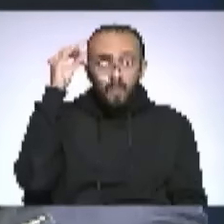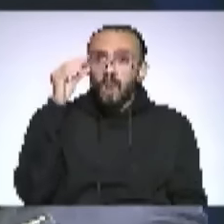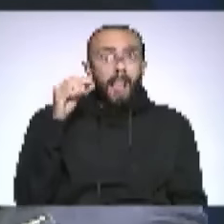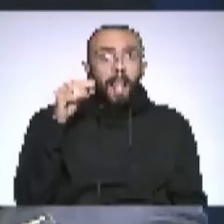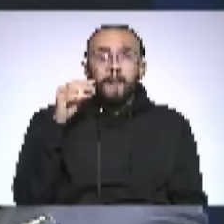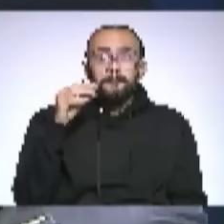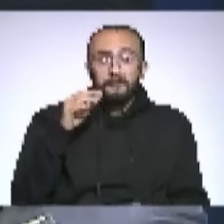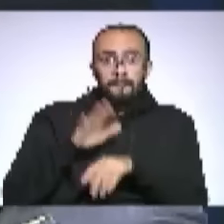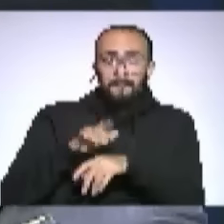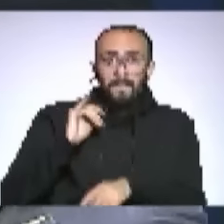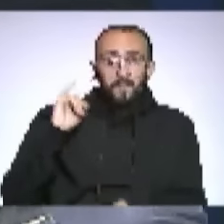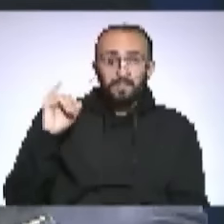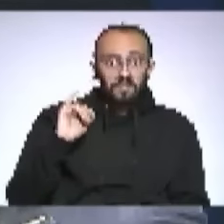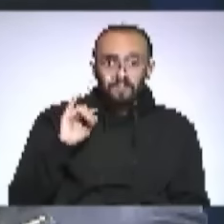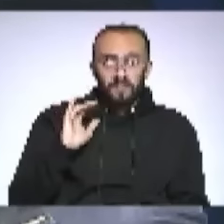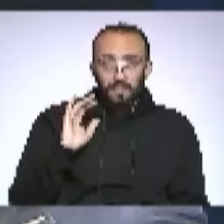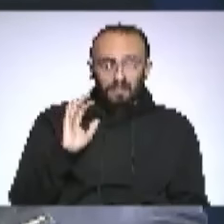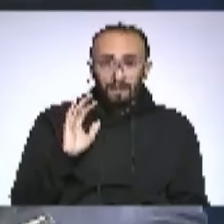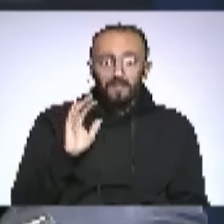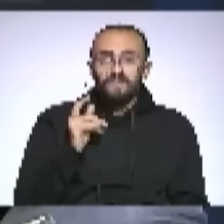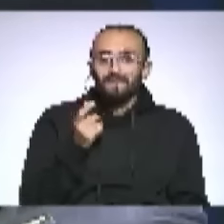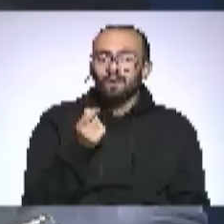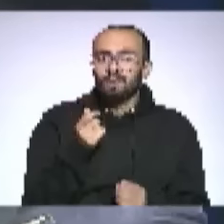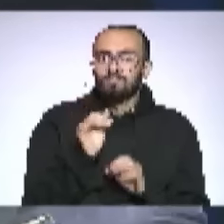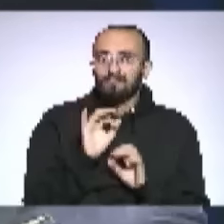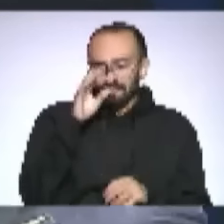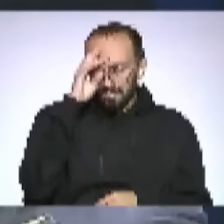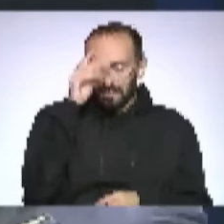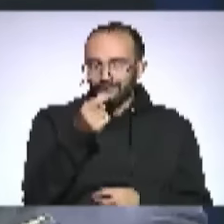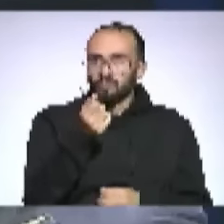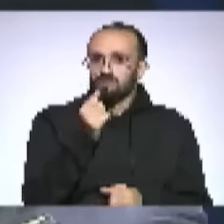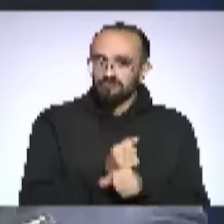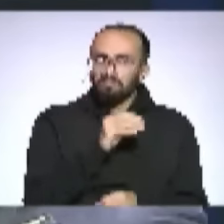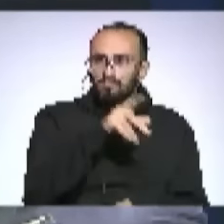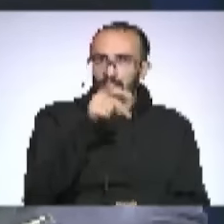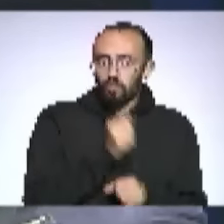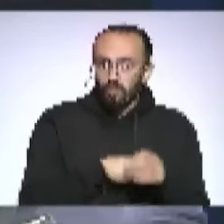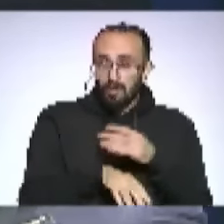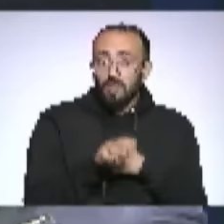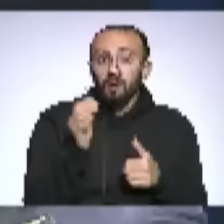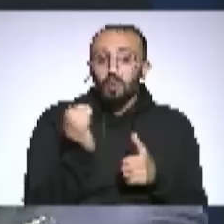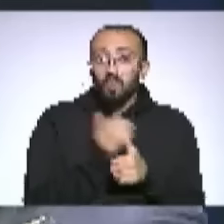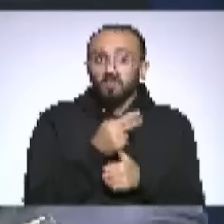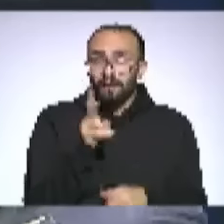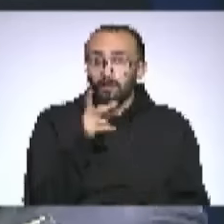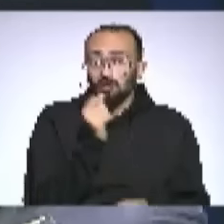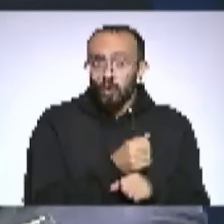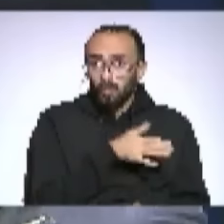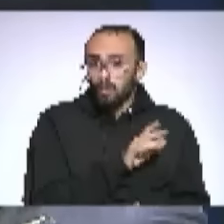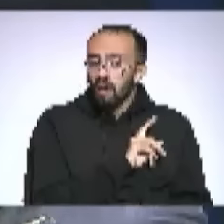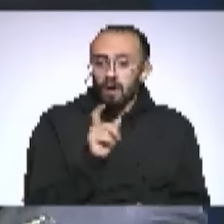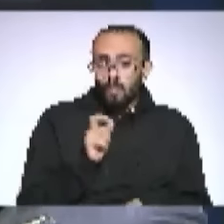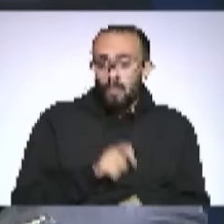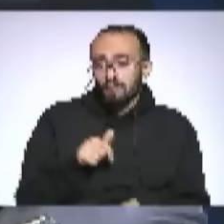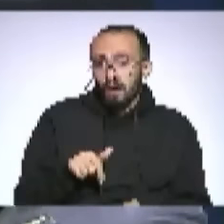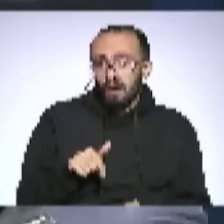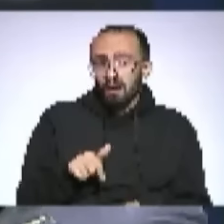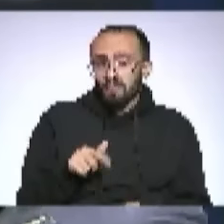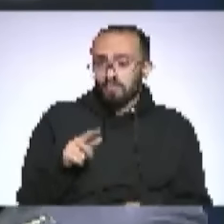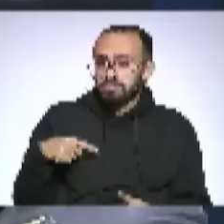الزاويه الاولى العنصر المادي قلت اشتغل هل جوزك يقبل انك تشتغلي بعد الزمن ده